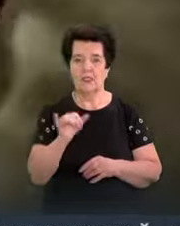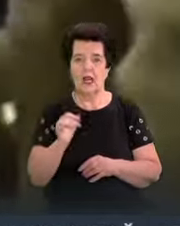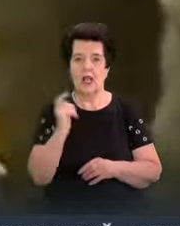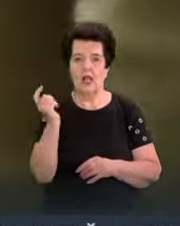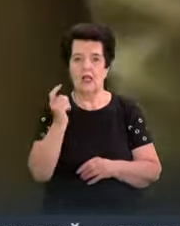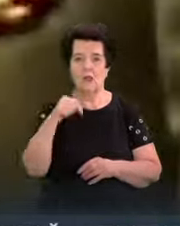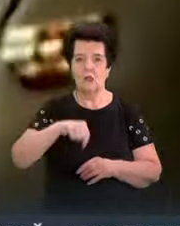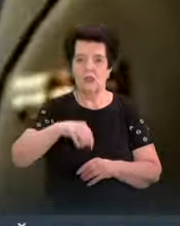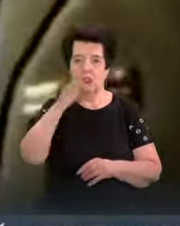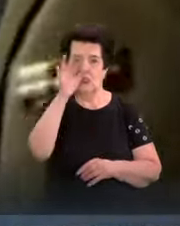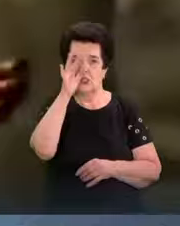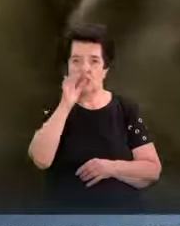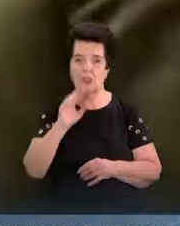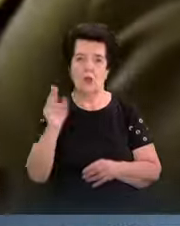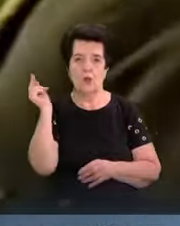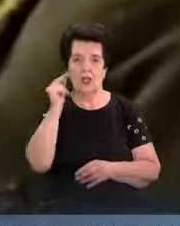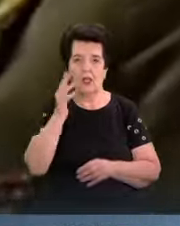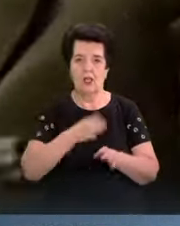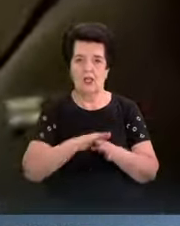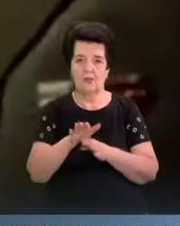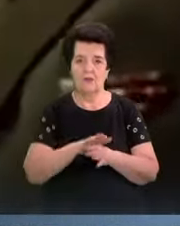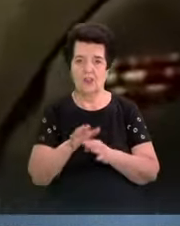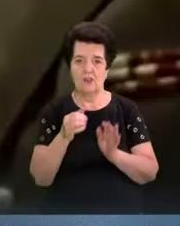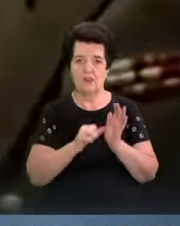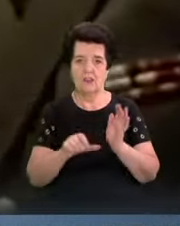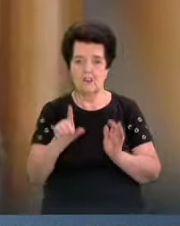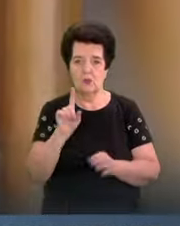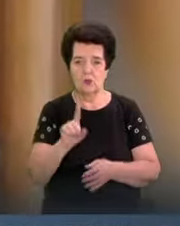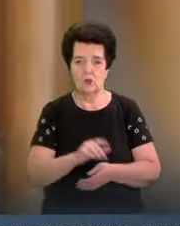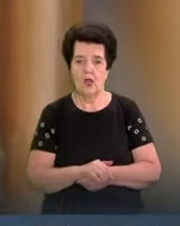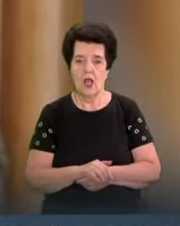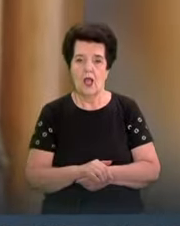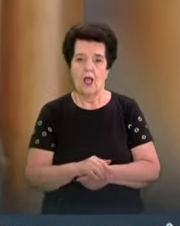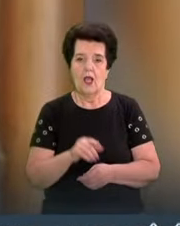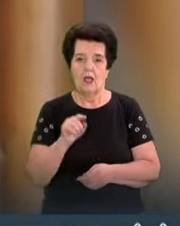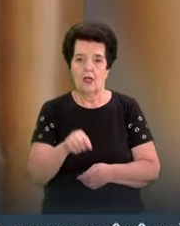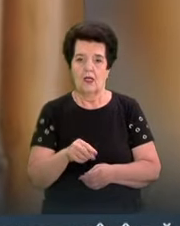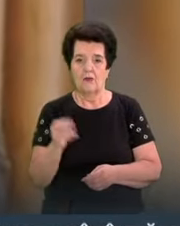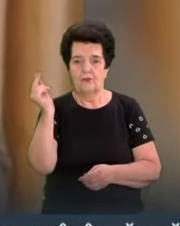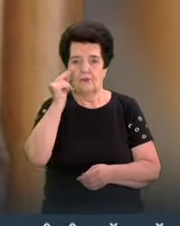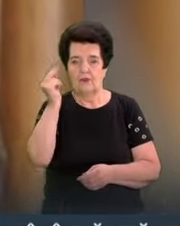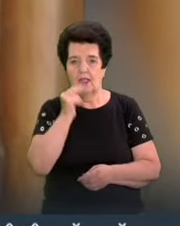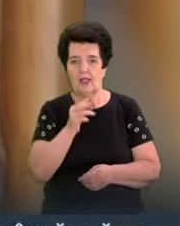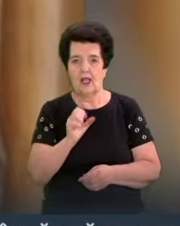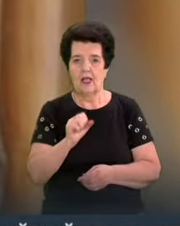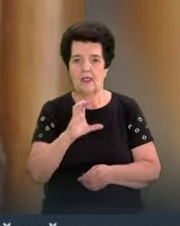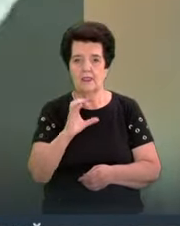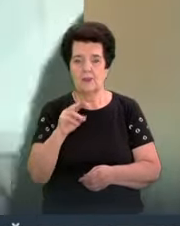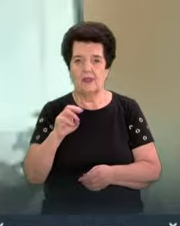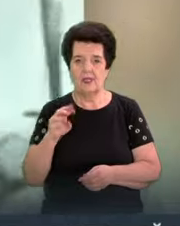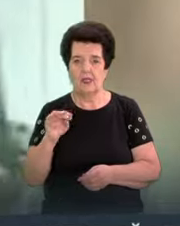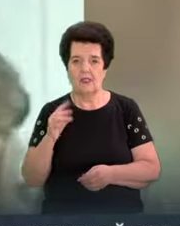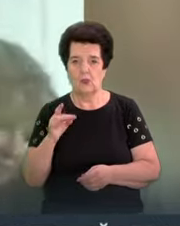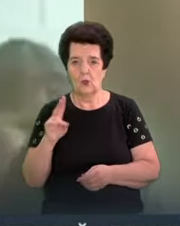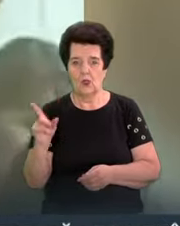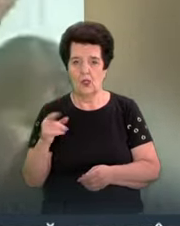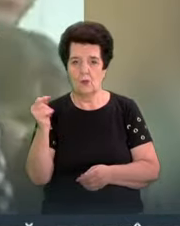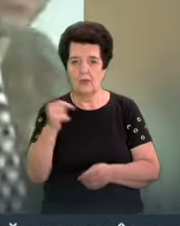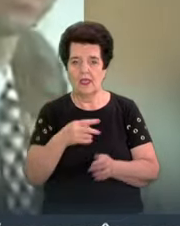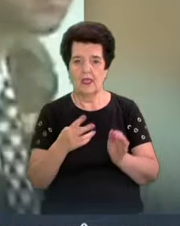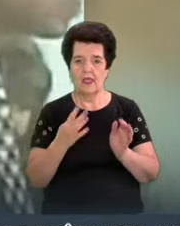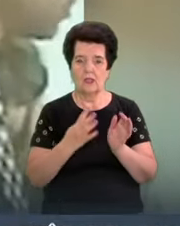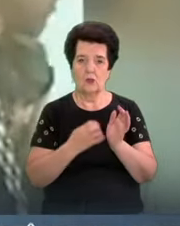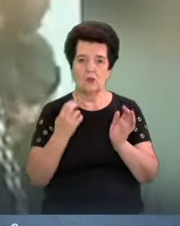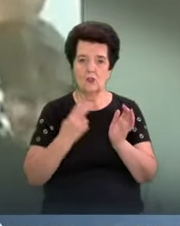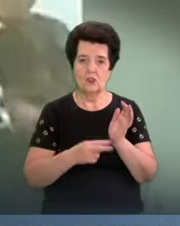din Chișinău, pe care l-a absolvit în 1961. A făcut aspirantura la Catedra de Fitotehnie între